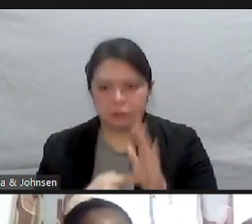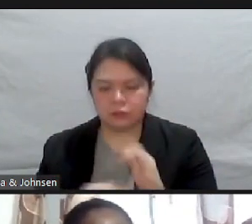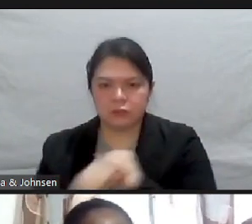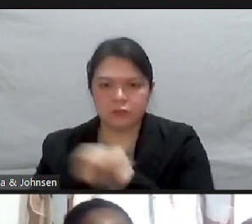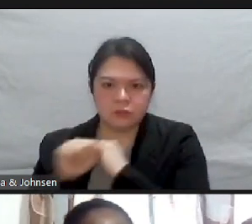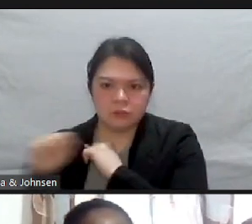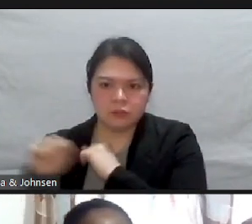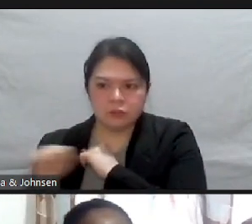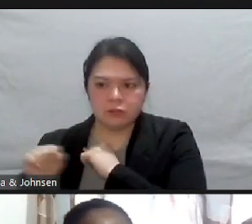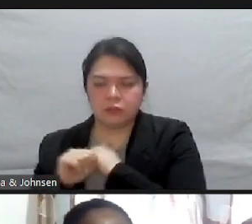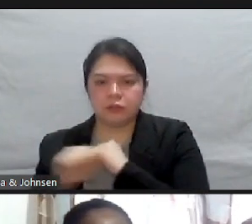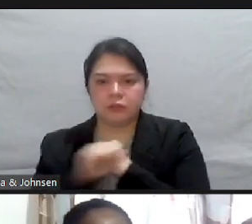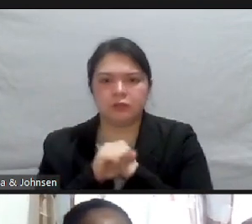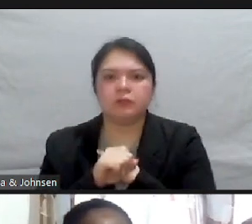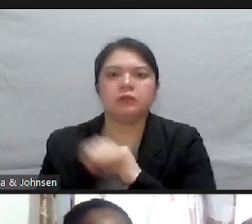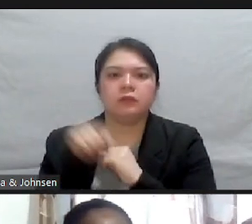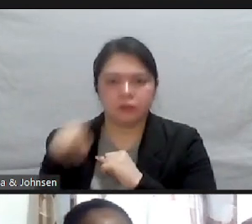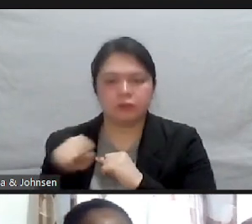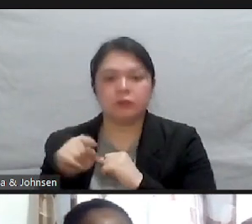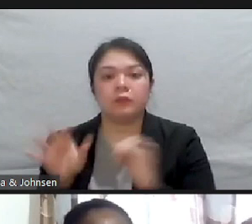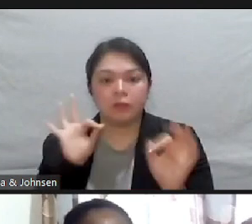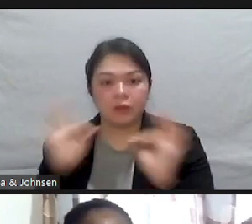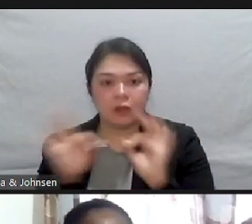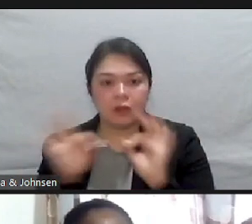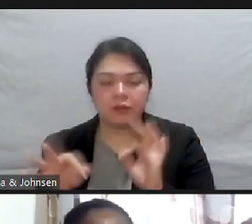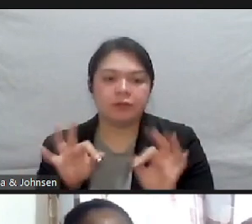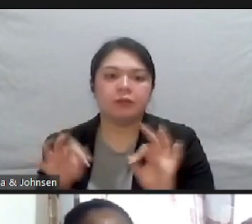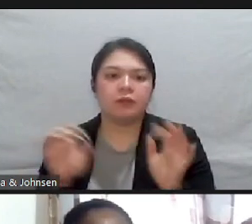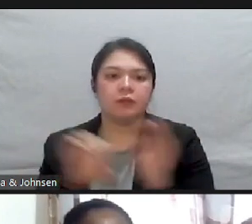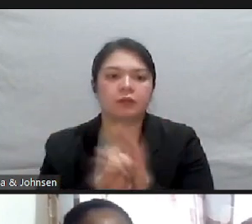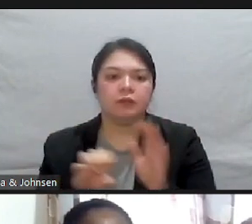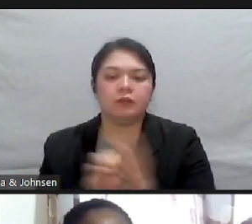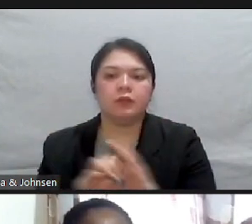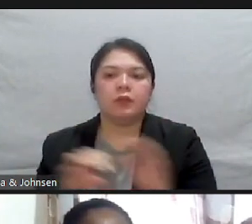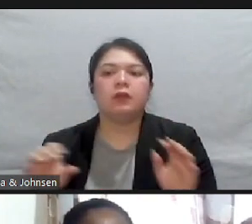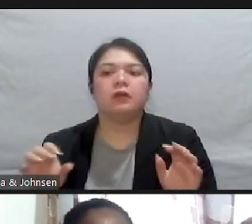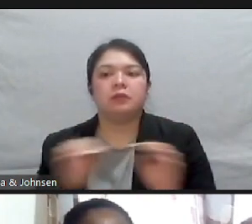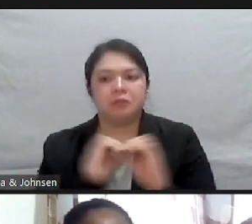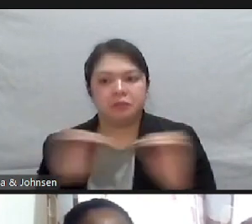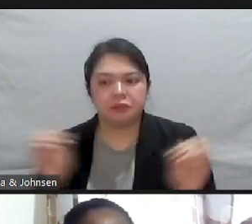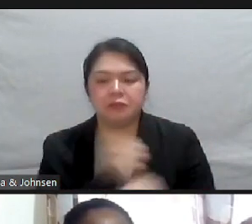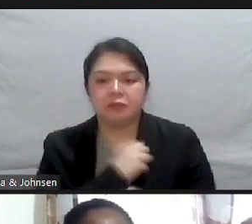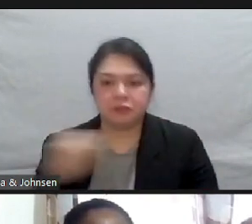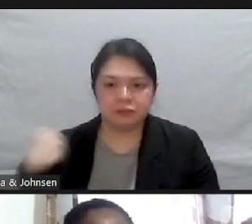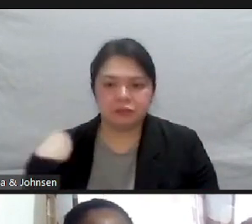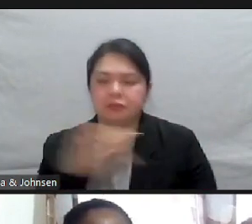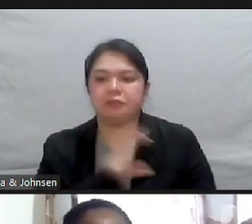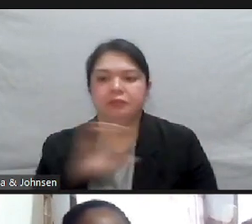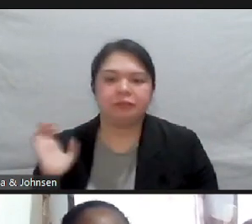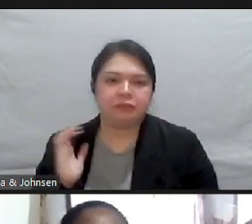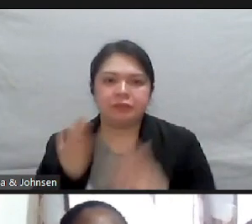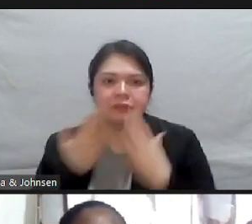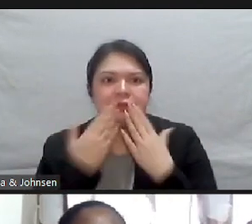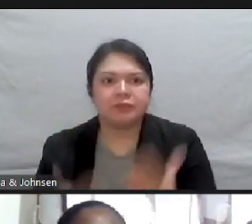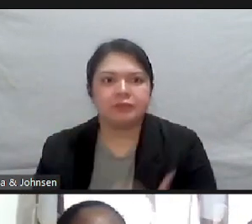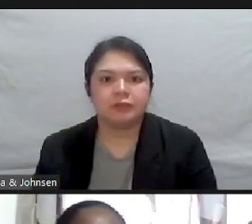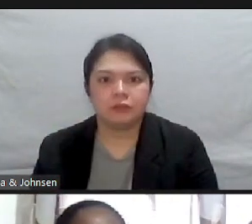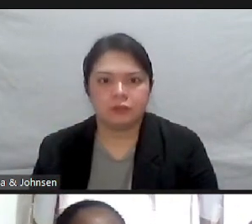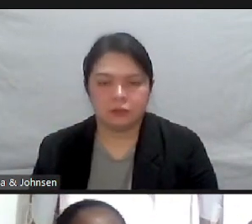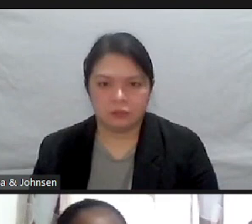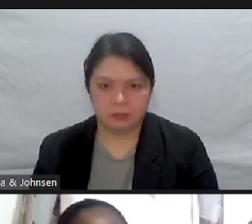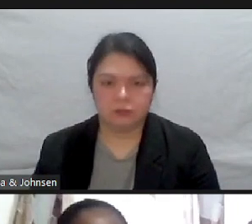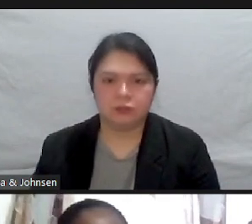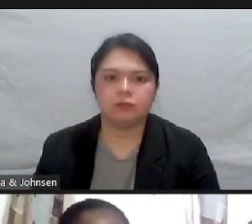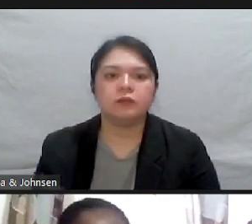laban. Yan po ay kapag walang nangyari sa Senado at Kongreso. Salamat po. Ayun, maraming salamat